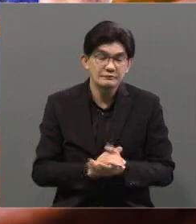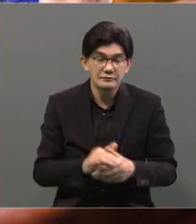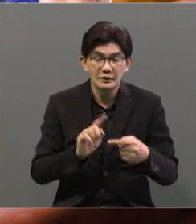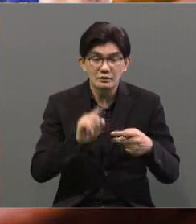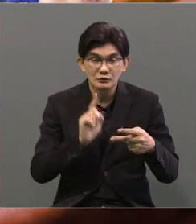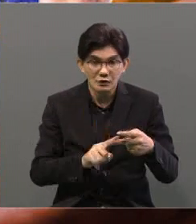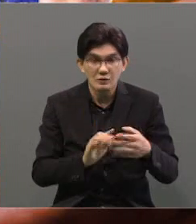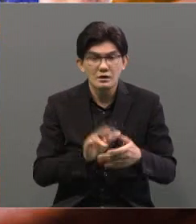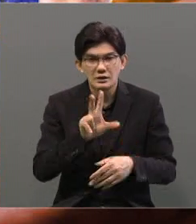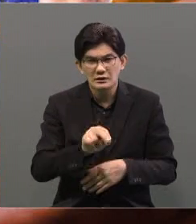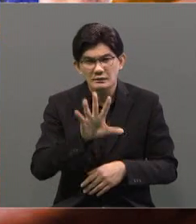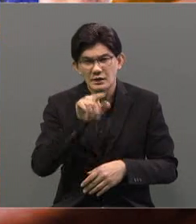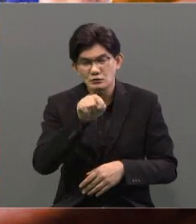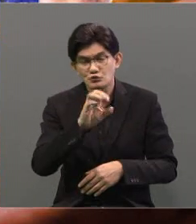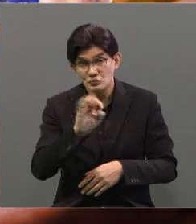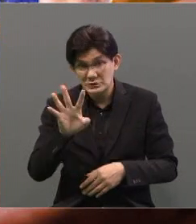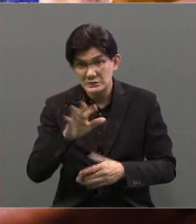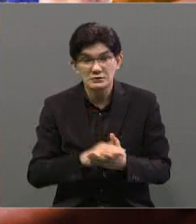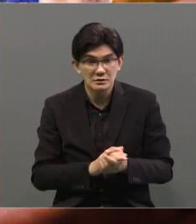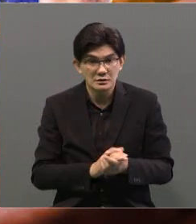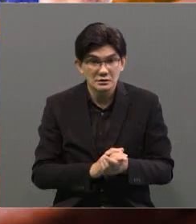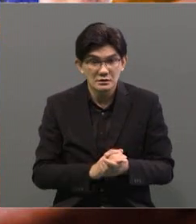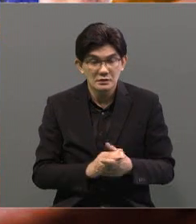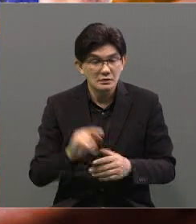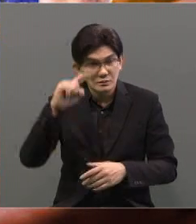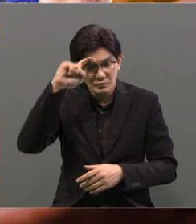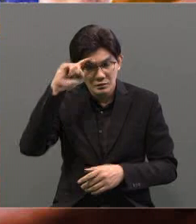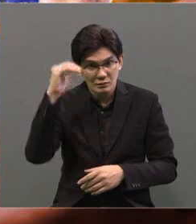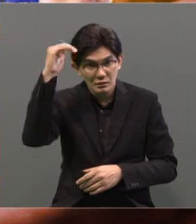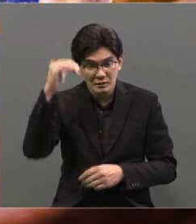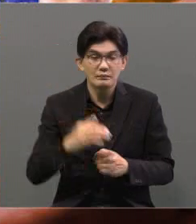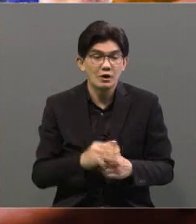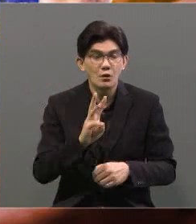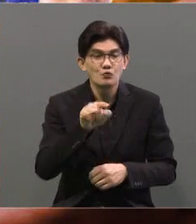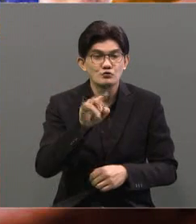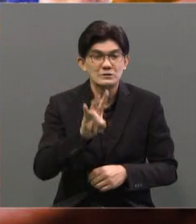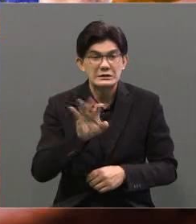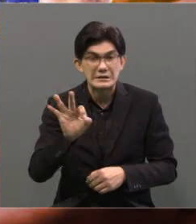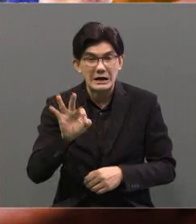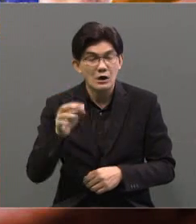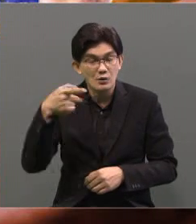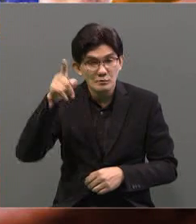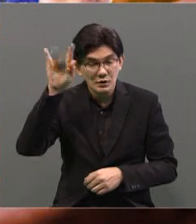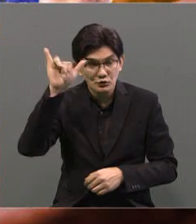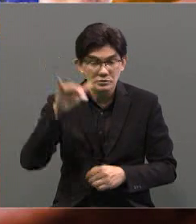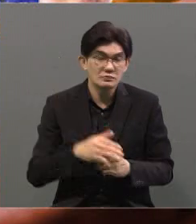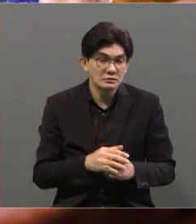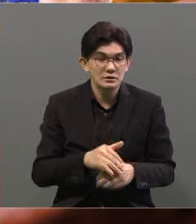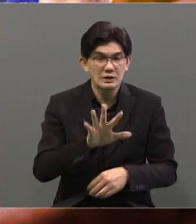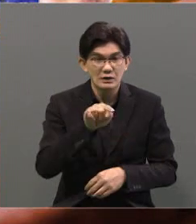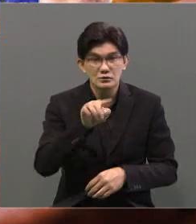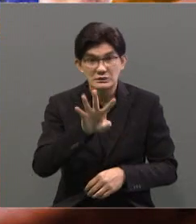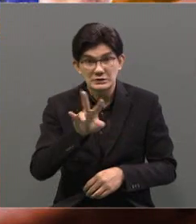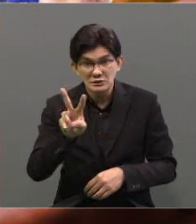รองลงมา 35.04นะฮะบอกว่าเป็นคุณเศรษฐาร้อยละ 6.79บอกว่าเป็นพลเอกประยุทธ์ร้อย